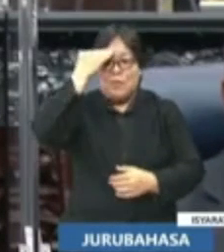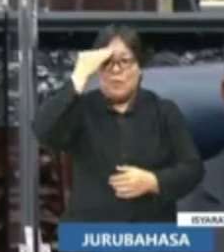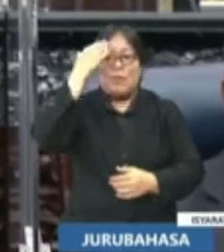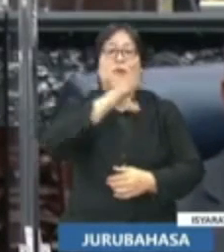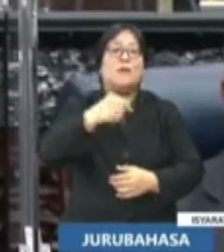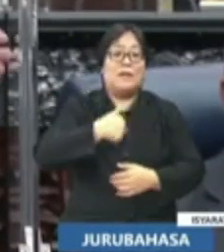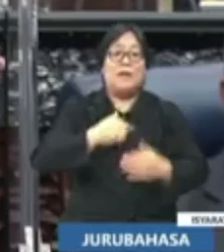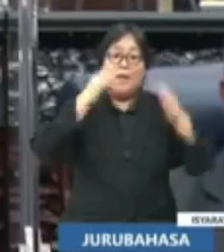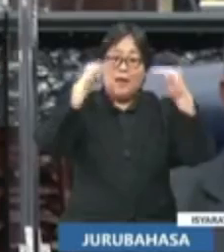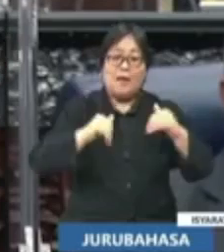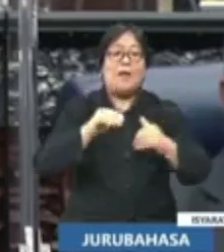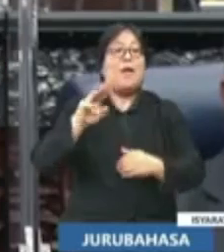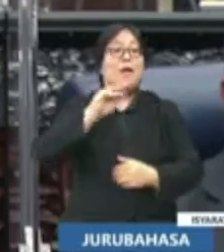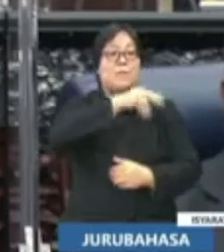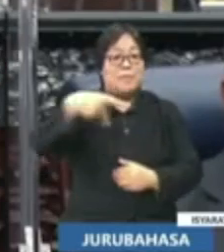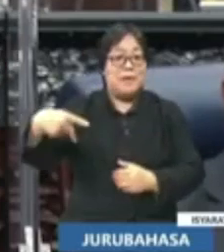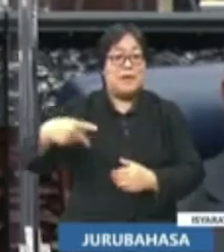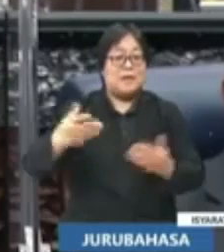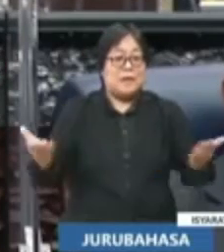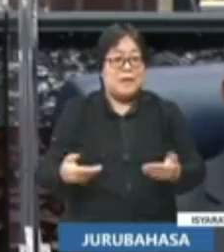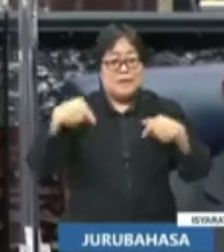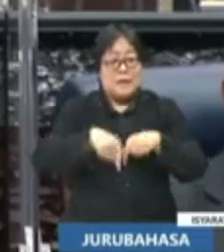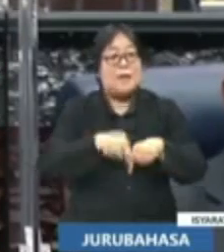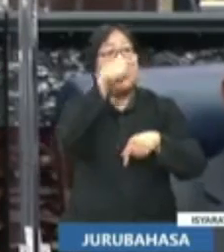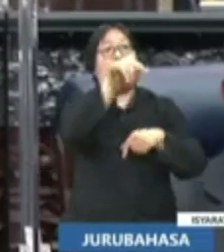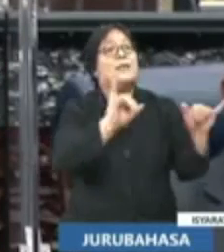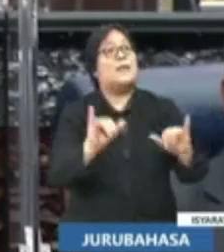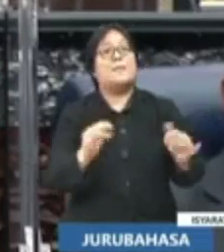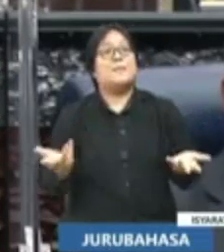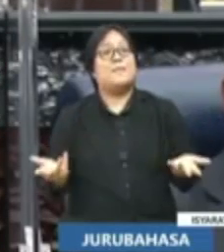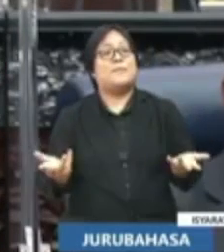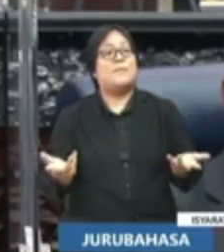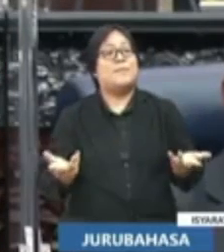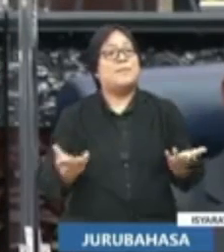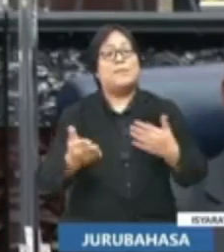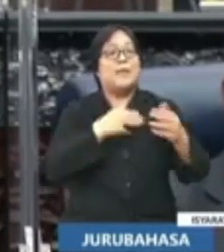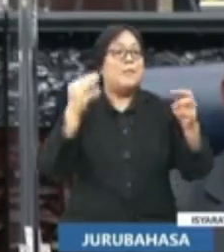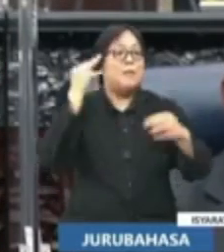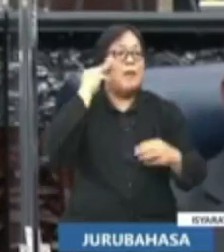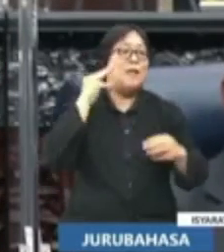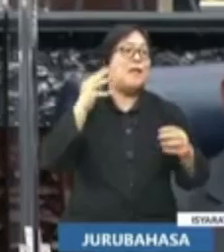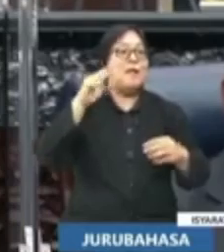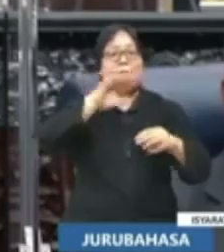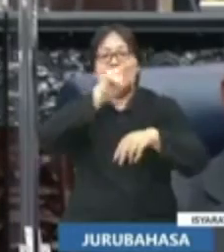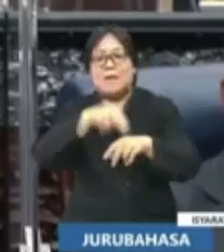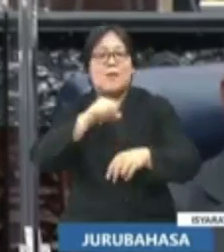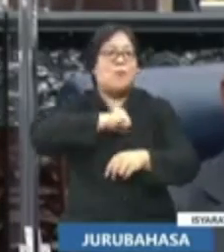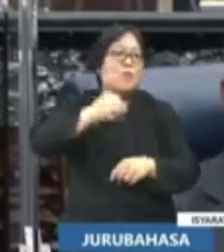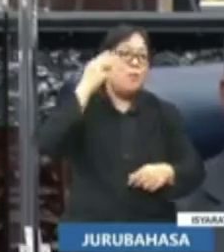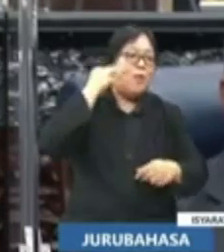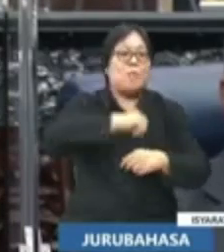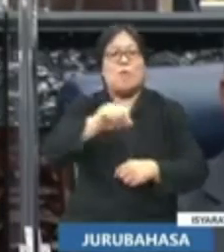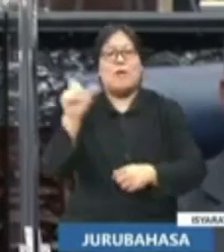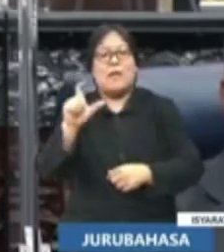Dan saya harap ahli-ahli parlimen belah sini dan belah sana, sama ada parti Melayu, parti kebangsaan, nak berjuang Melayu, nak berjuang